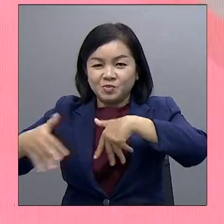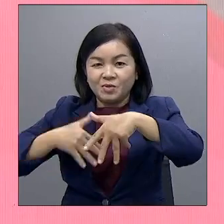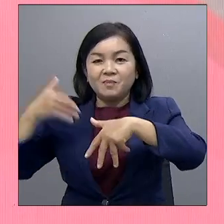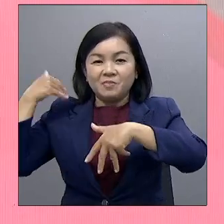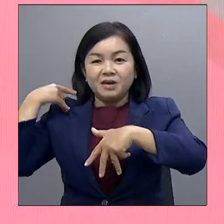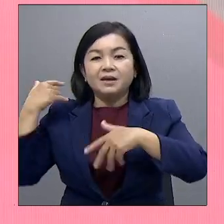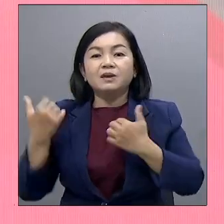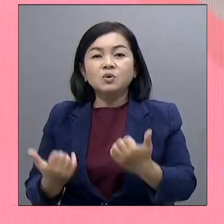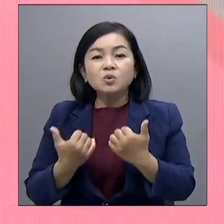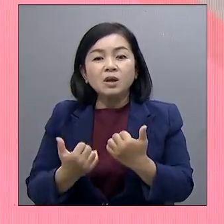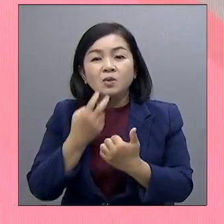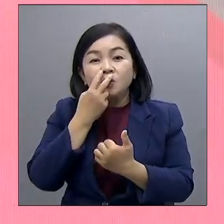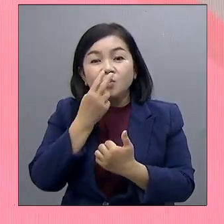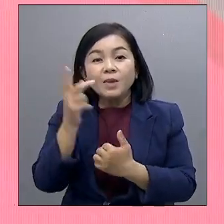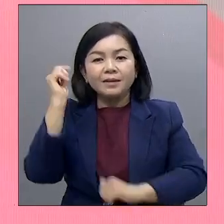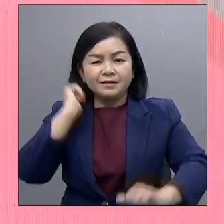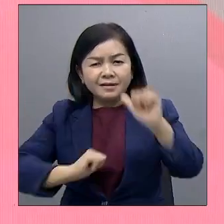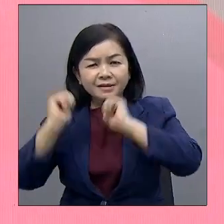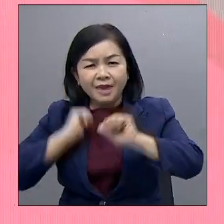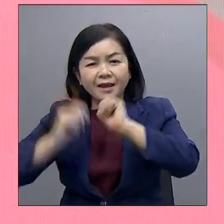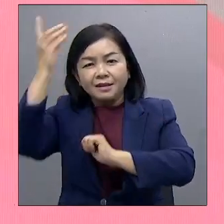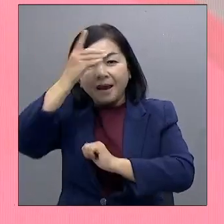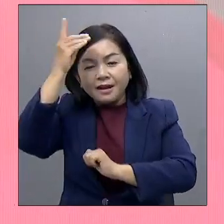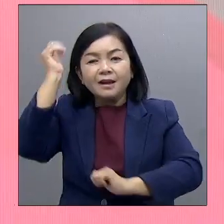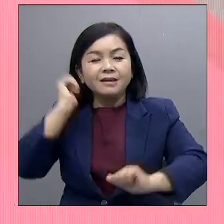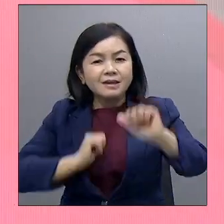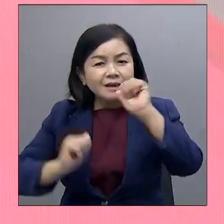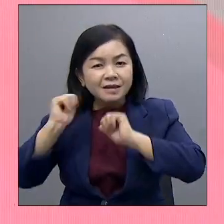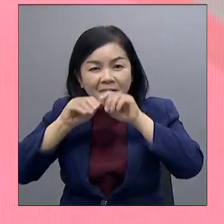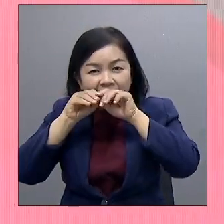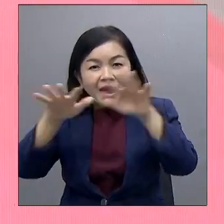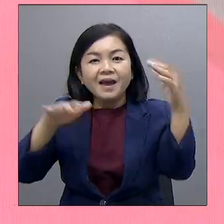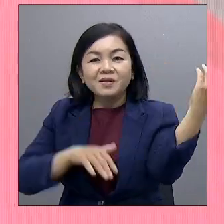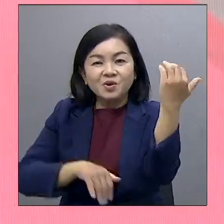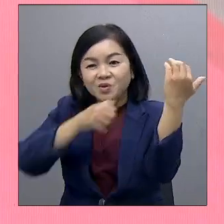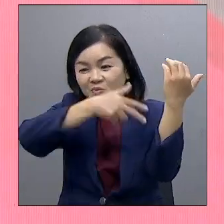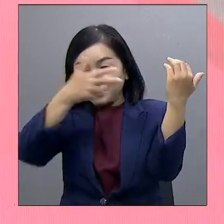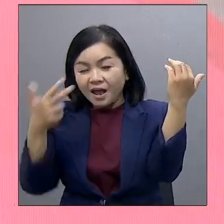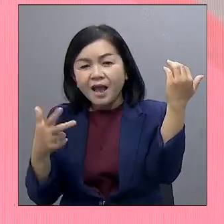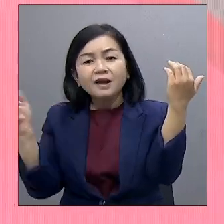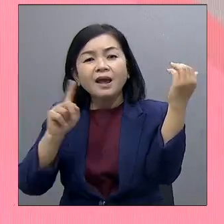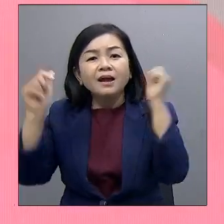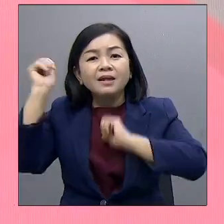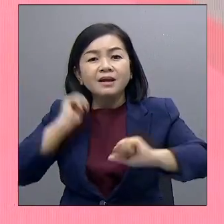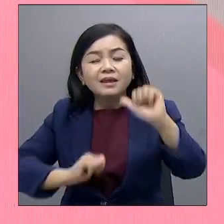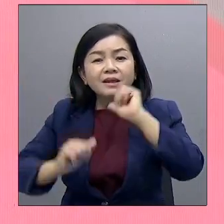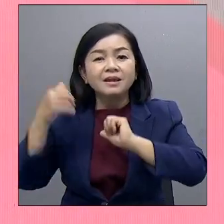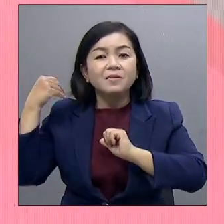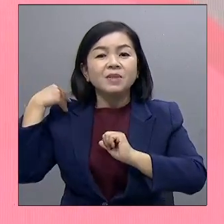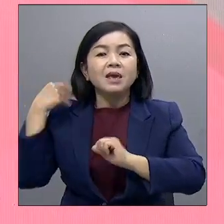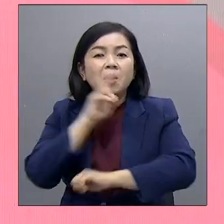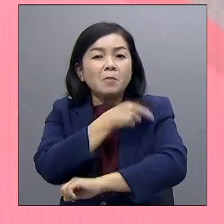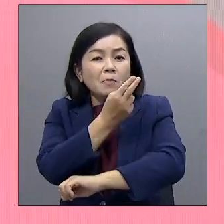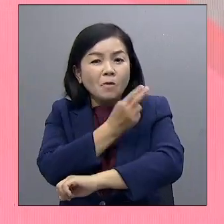ของรายการวันนี้ครับเรามีทีมนักแสดงจากละครที่จะมาฉายที่ไทย PBSนะครับกับละครเรื่อง TheInternsหมอ